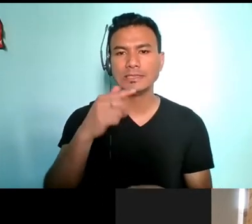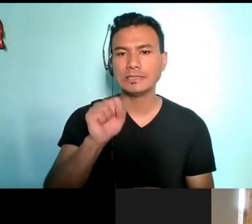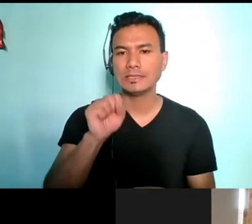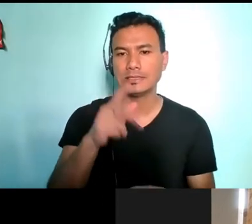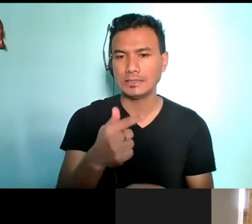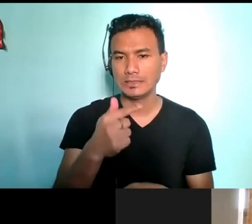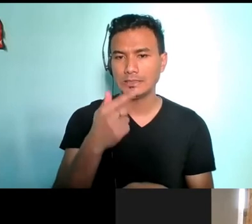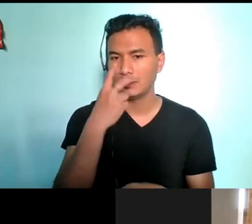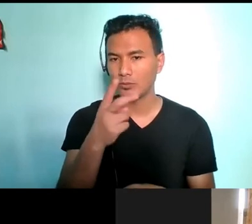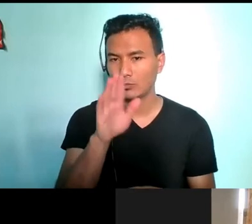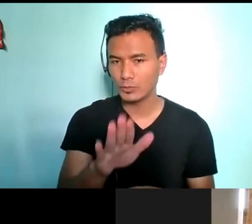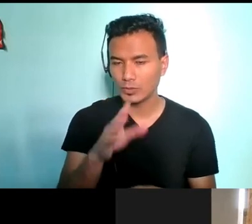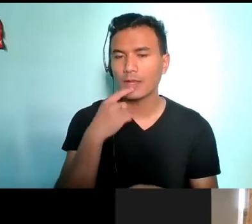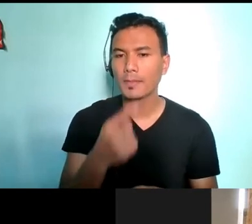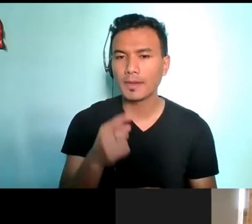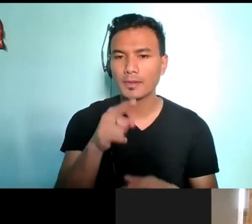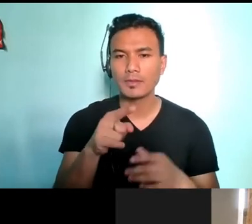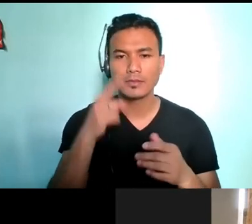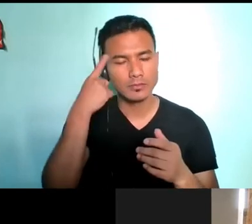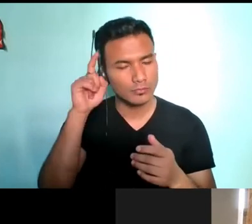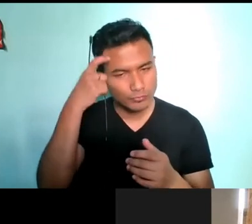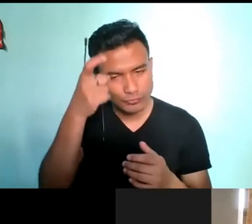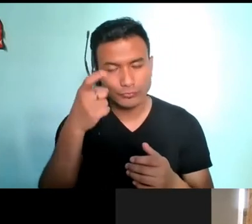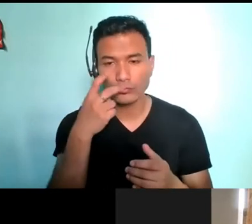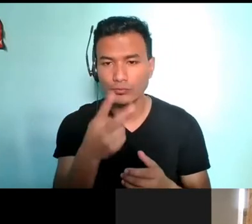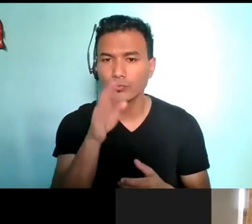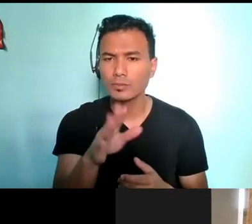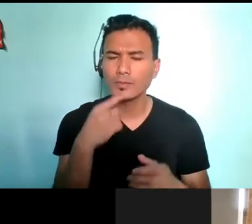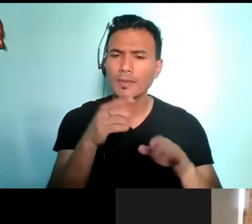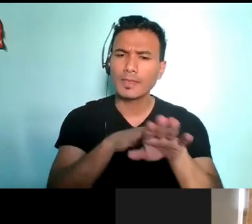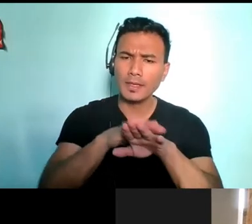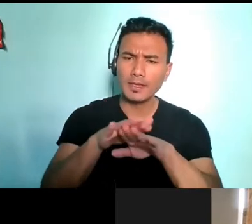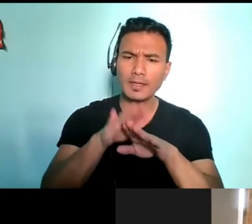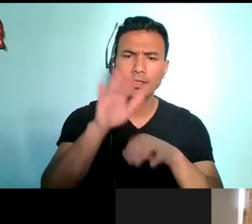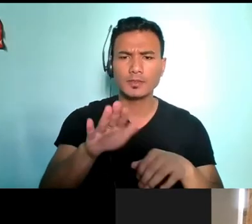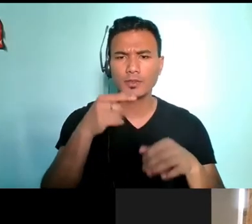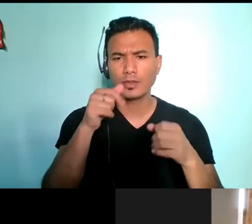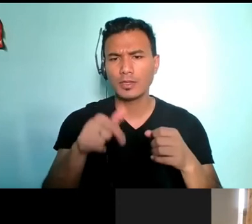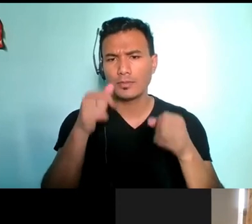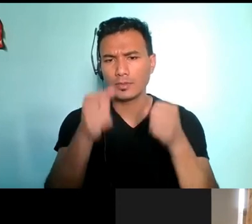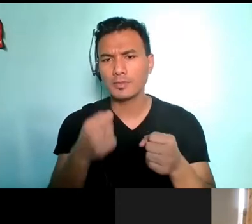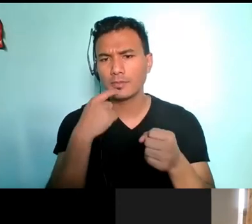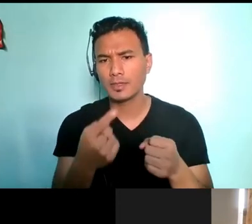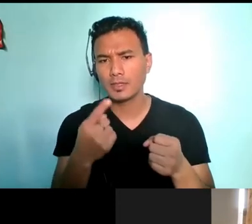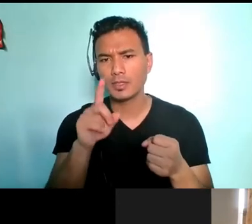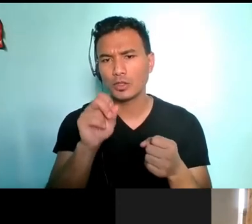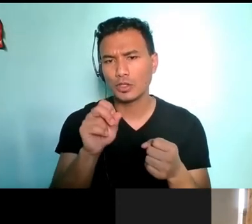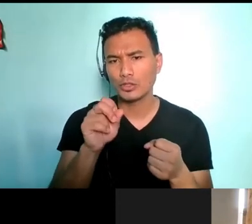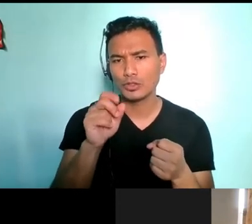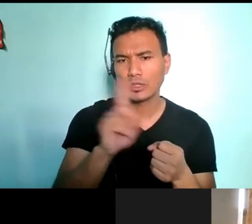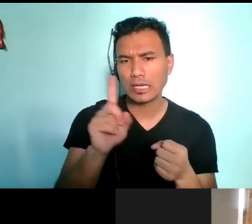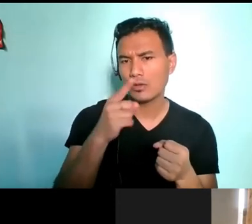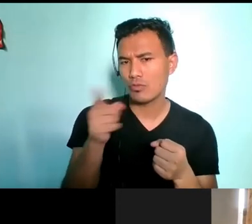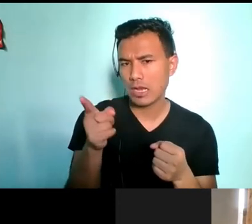देखिएको अथवा ट्रमा रिलेटेड स्ट्रेसहरू देखिरहेको छ थुप्रै खालको छ अहिले बस्न थाल्यो भनेदेखि लगभग